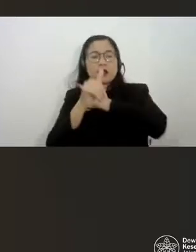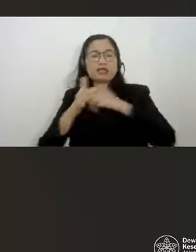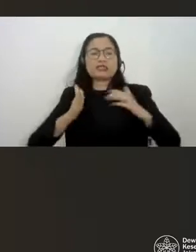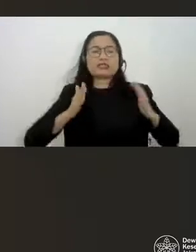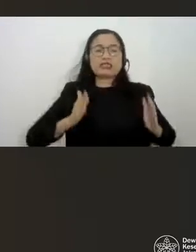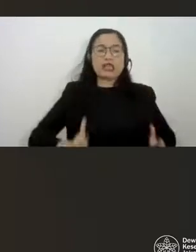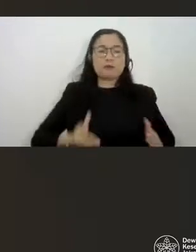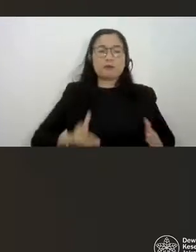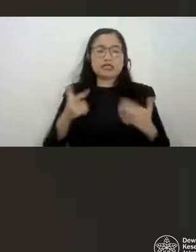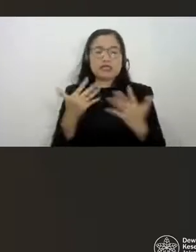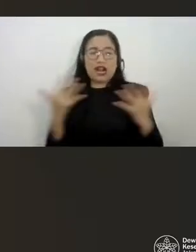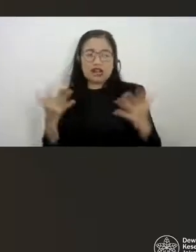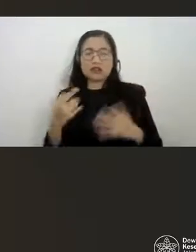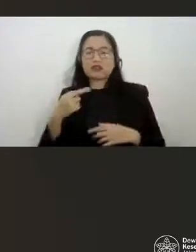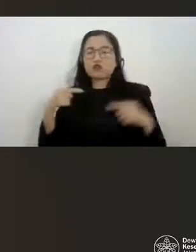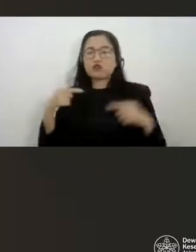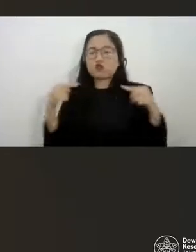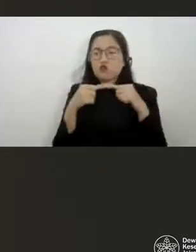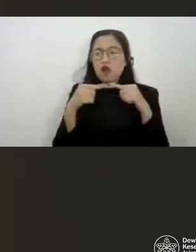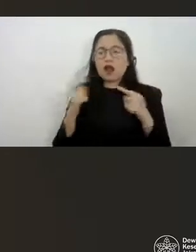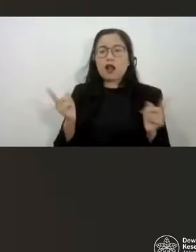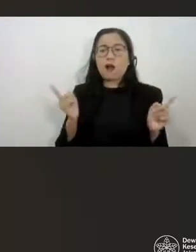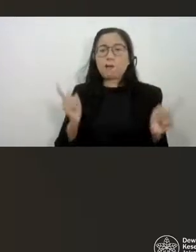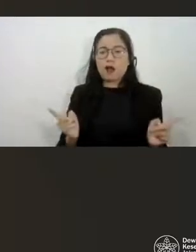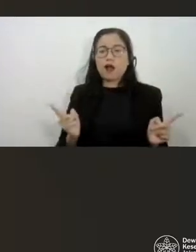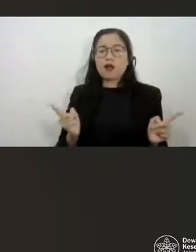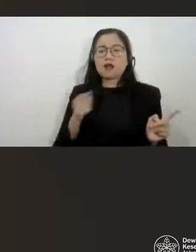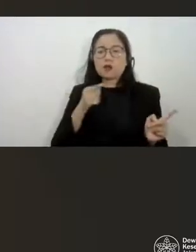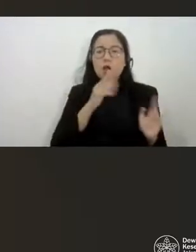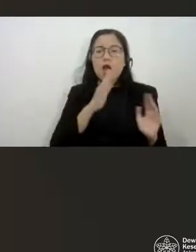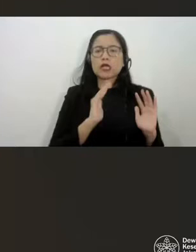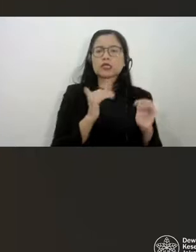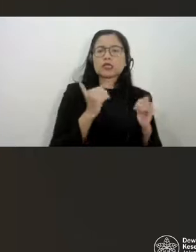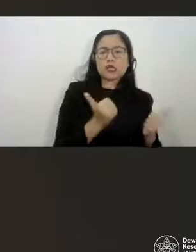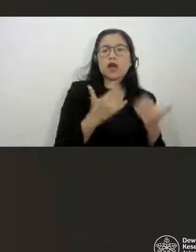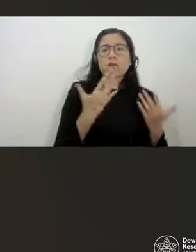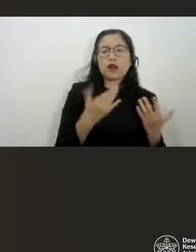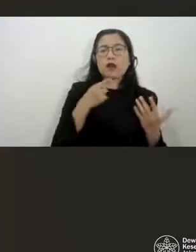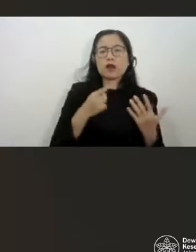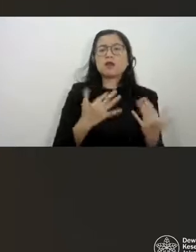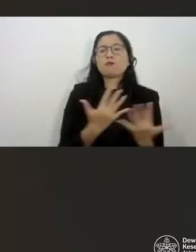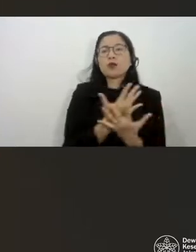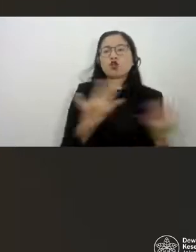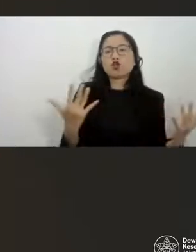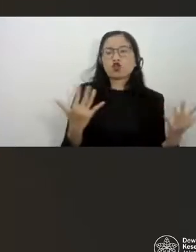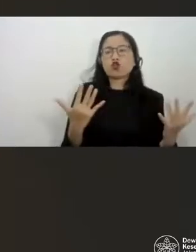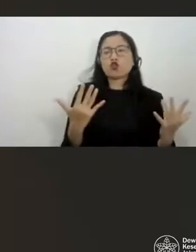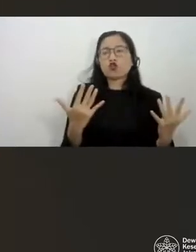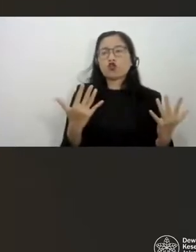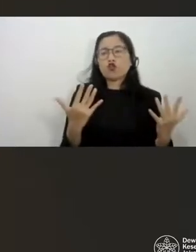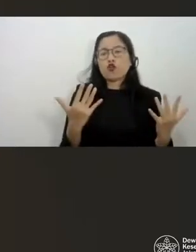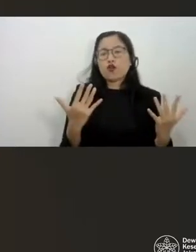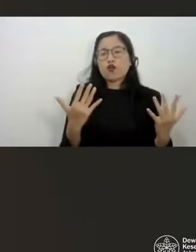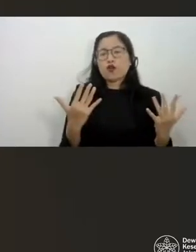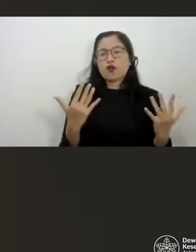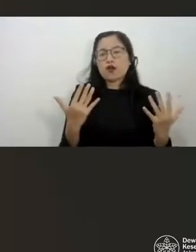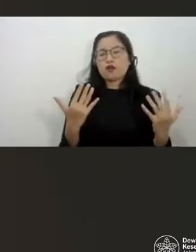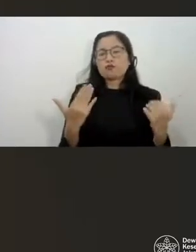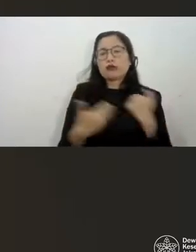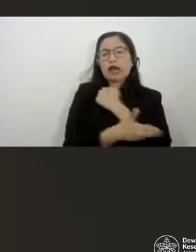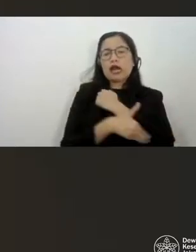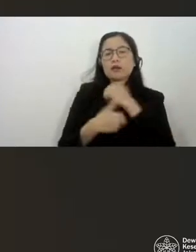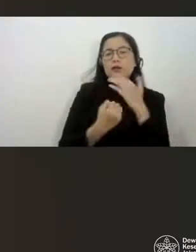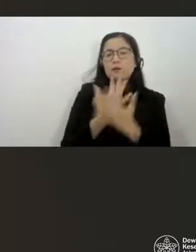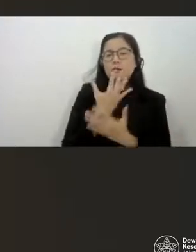keagamaan masyarakatnya. Hasilnya, penduduk agama berkembang cenderung menganggap agama itu sangat penting